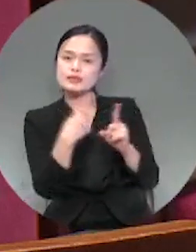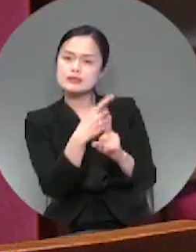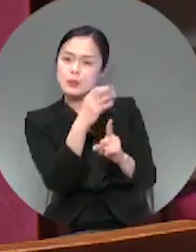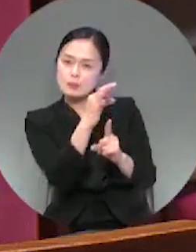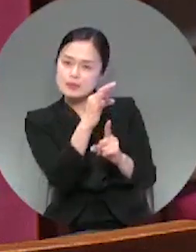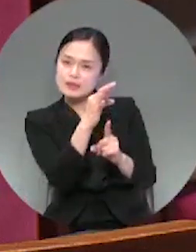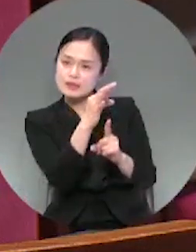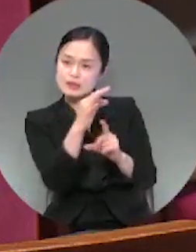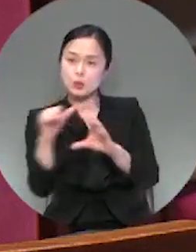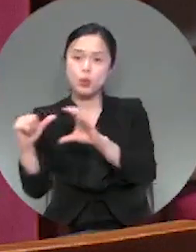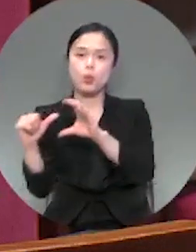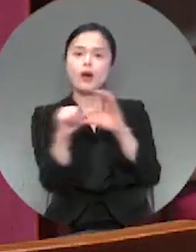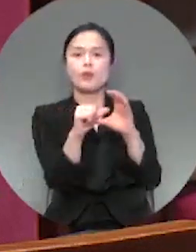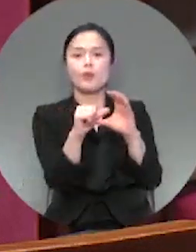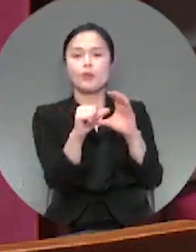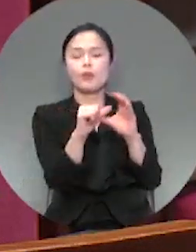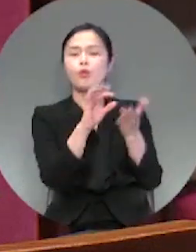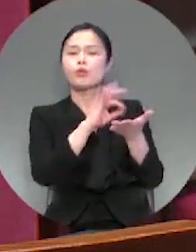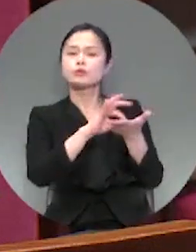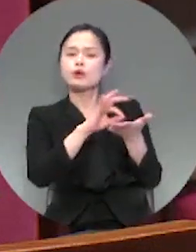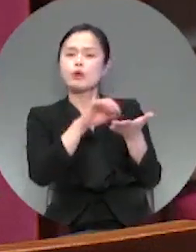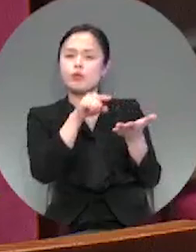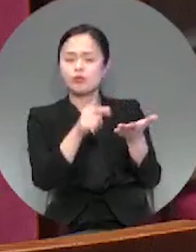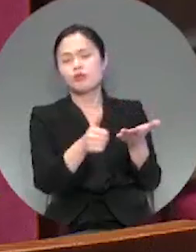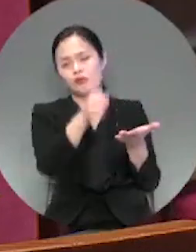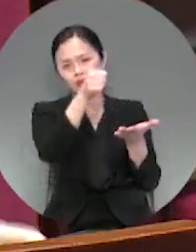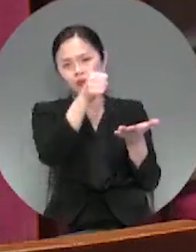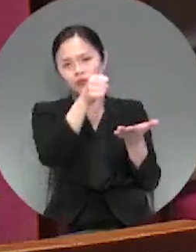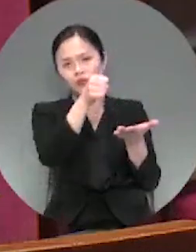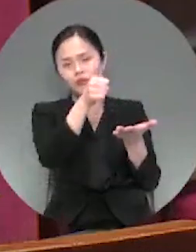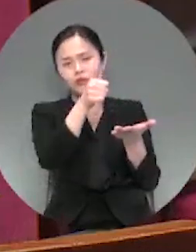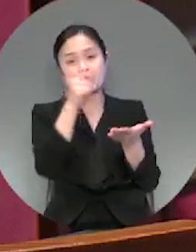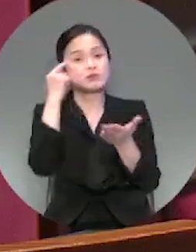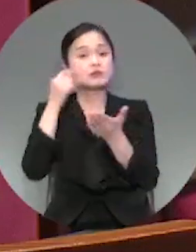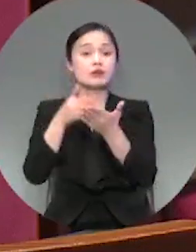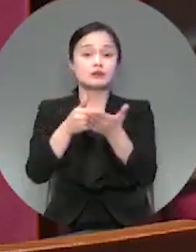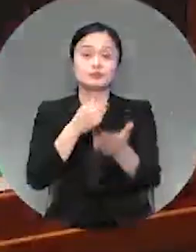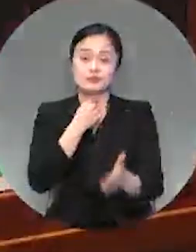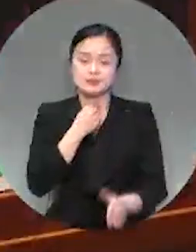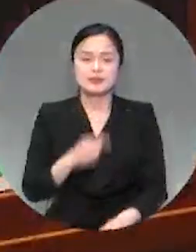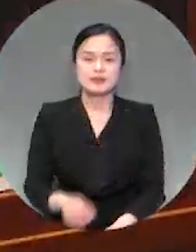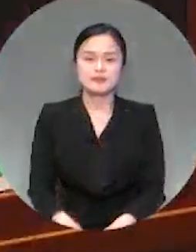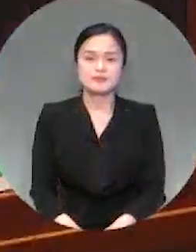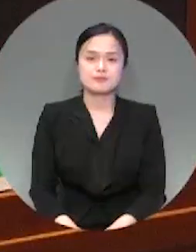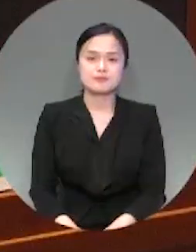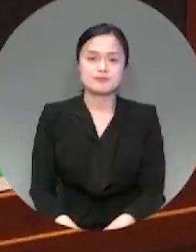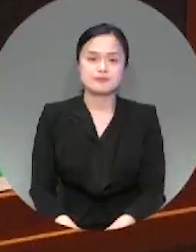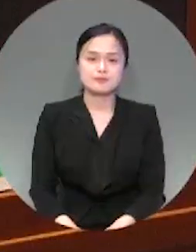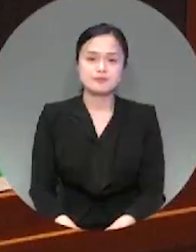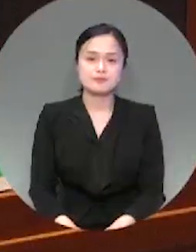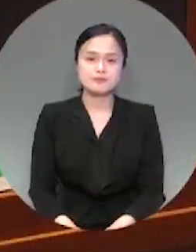사회 전체적으로 현명하지 않겠느냐 하는 제안을 드리는 겁니다. 예, 의원님 말씀대로